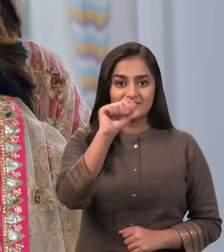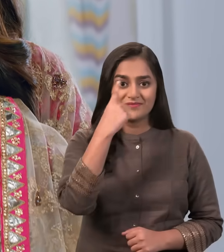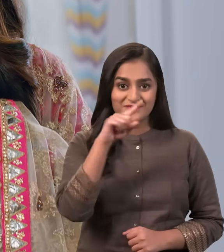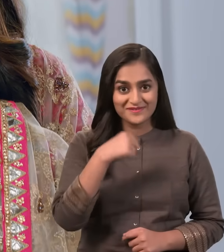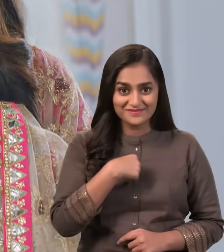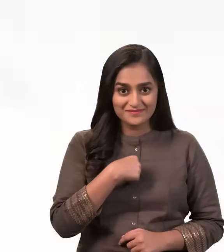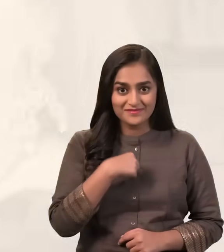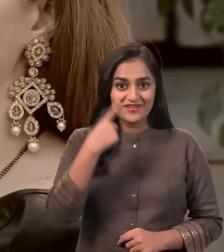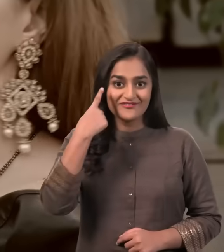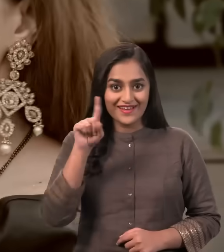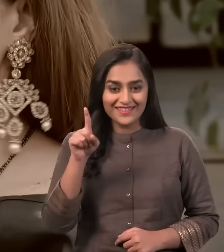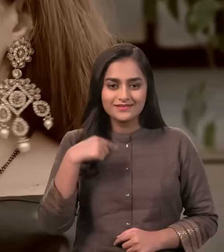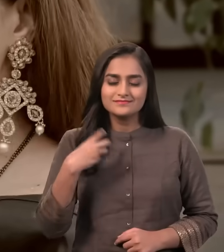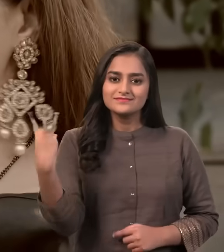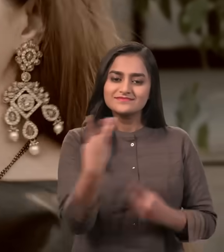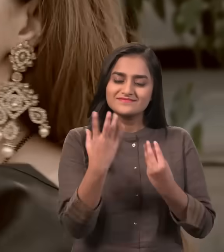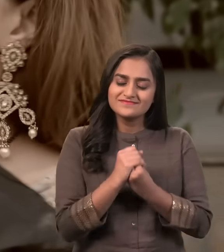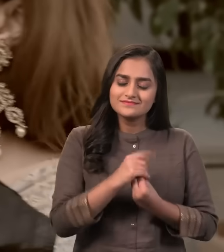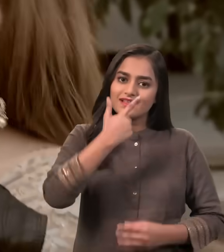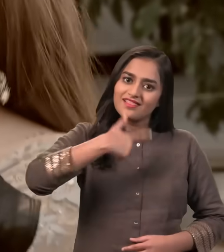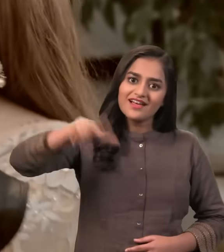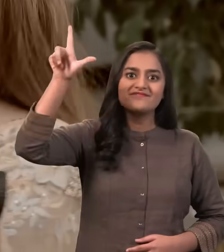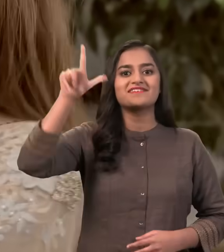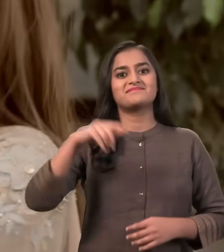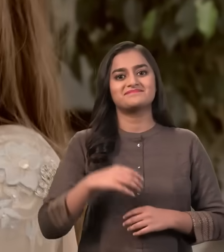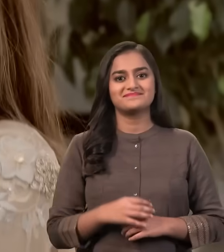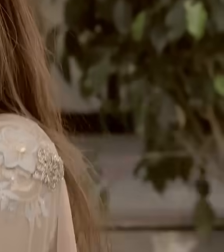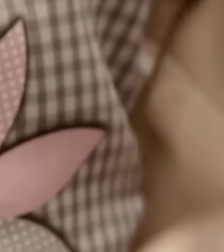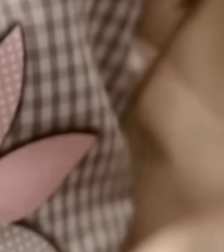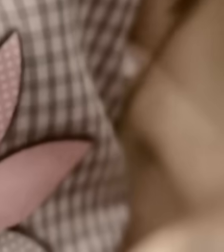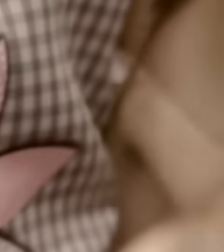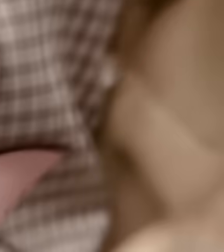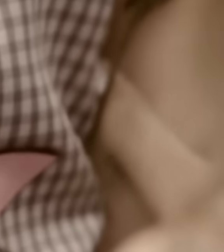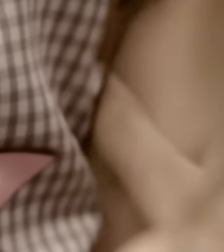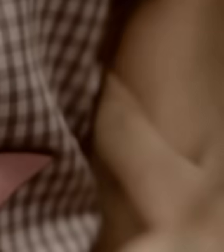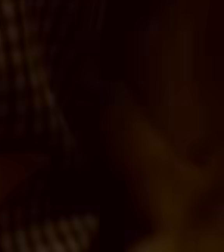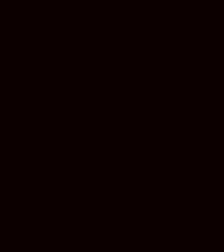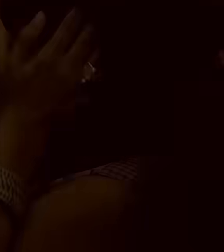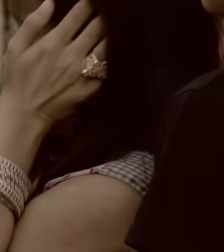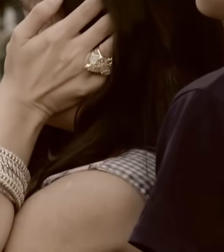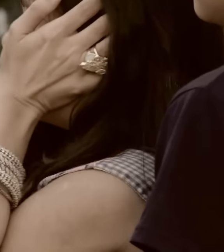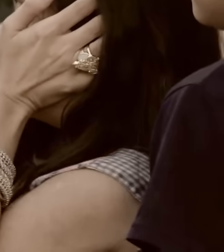तुम्हारी गुलाबो और हरमन जी हमेशा तुम्हारे साथ रहेंगे।